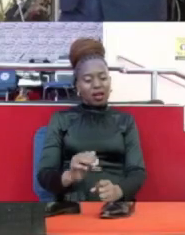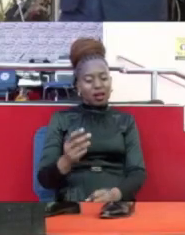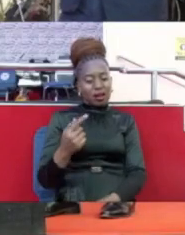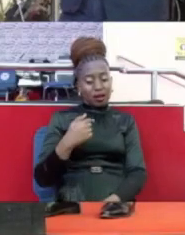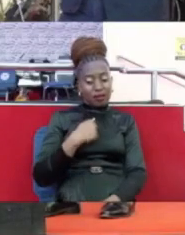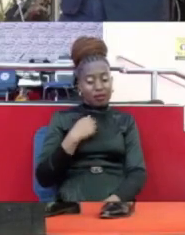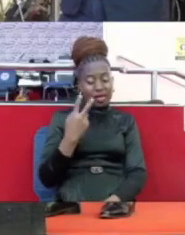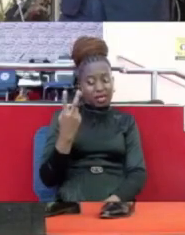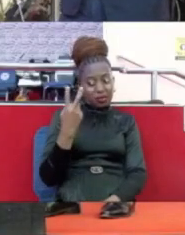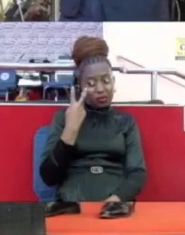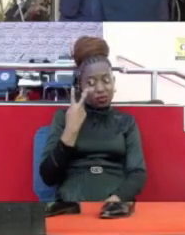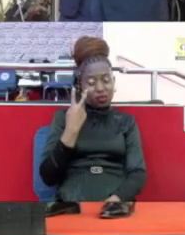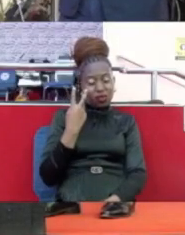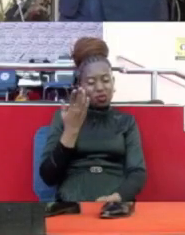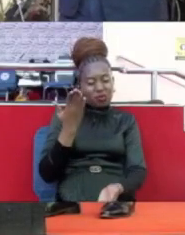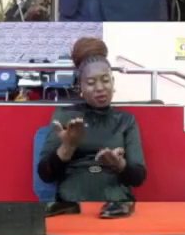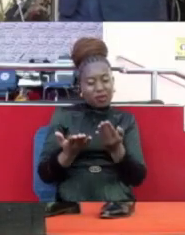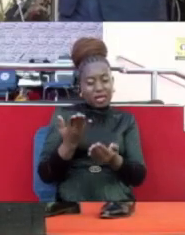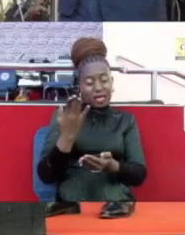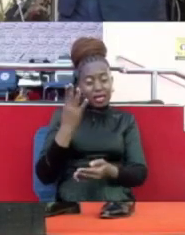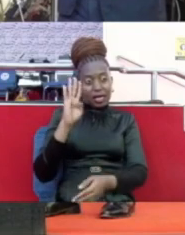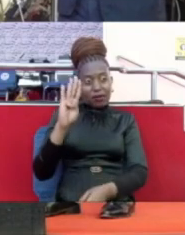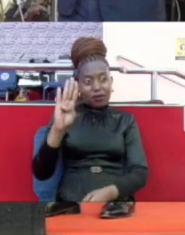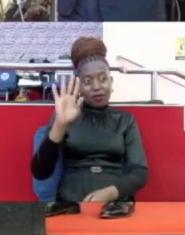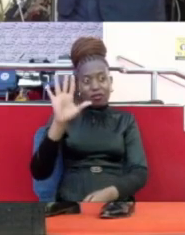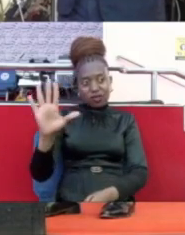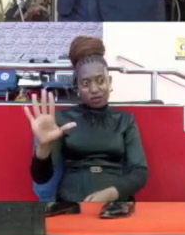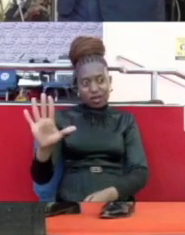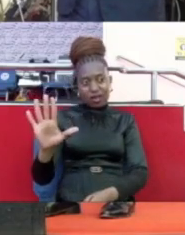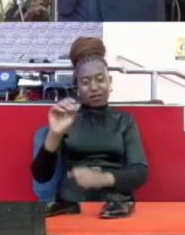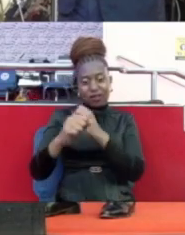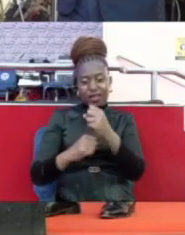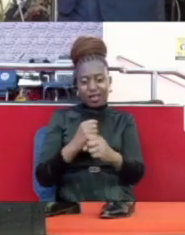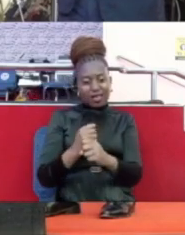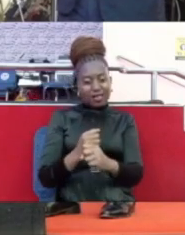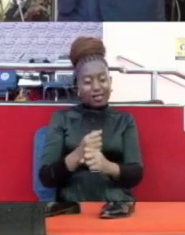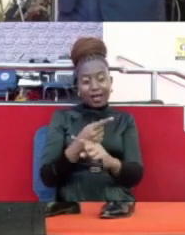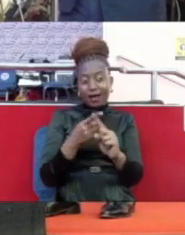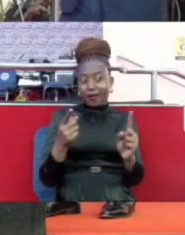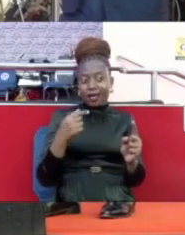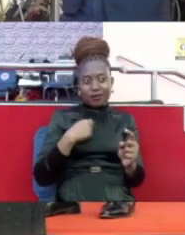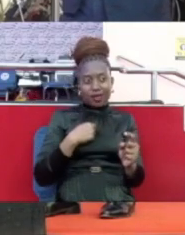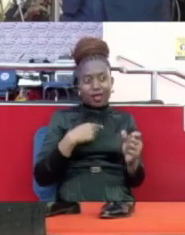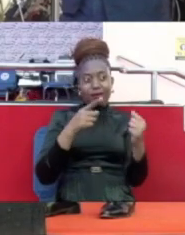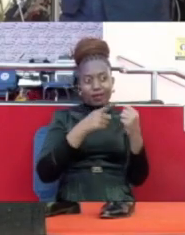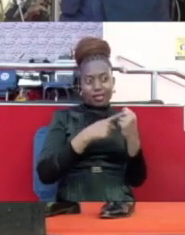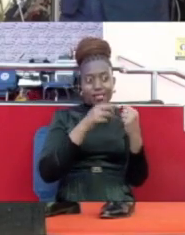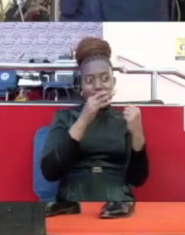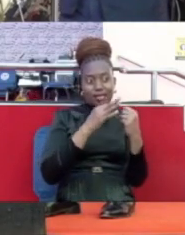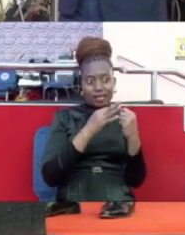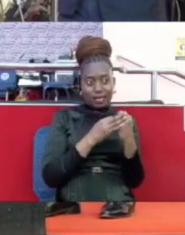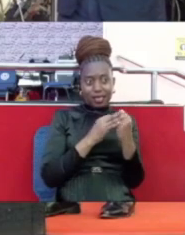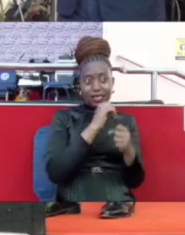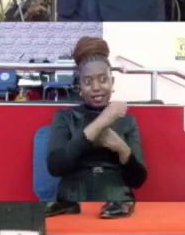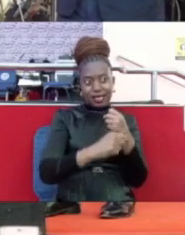miaka 45 pekee. But I'm actually 68. Lakini nina miaka 68.